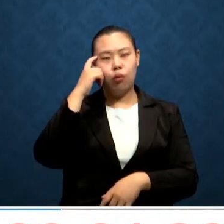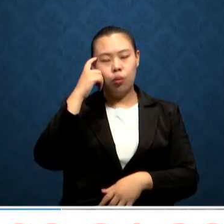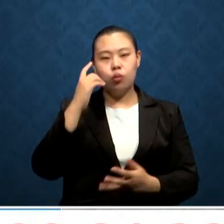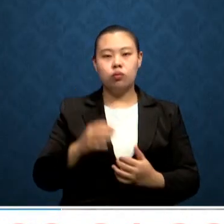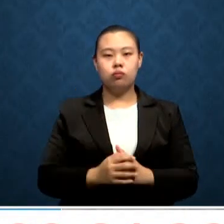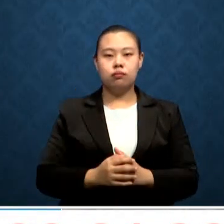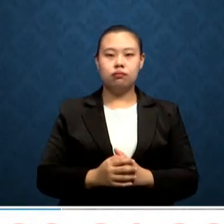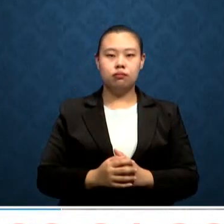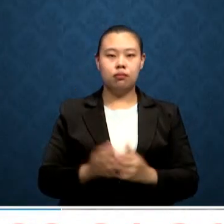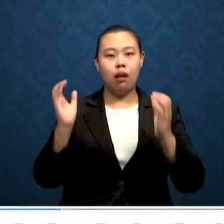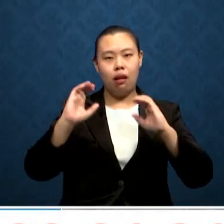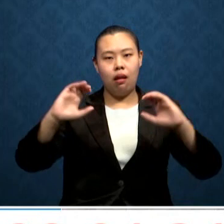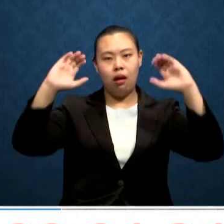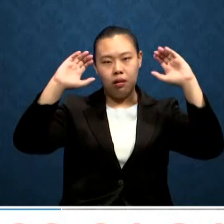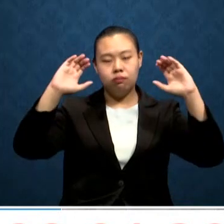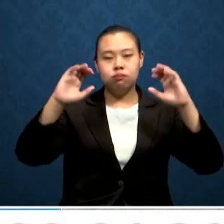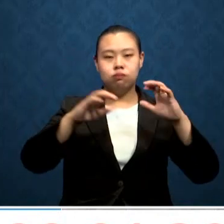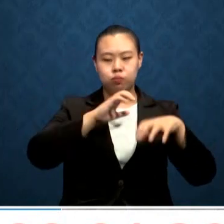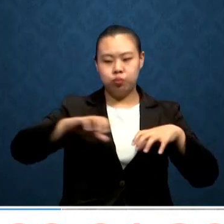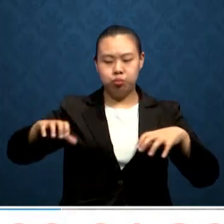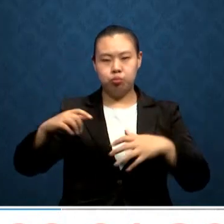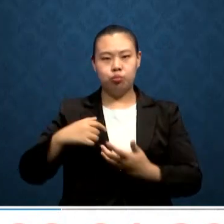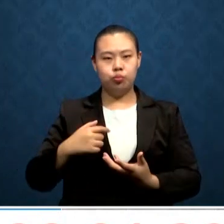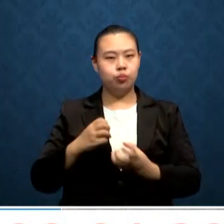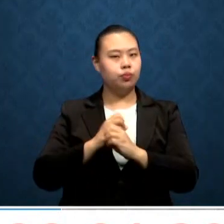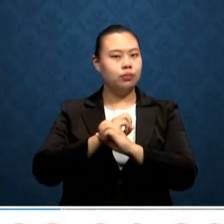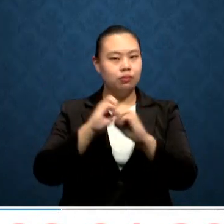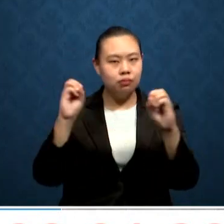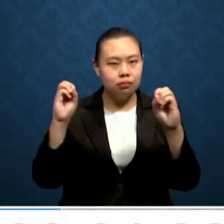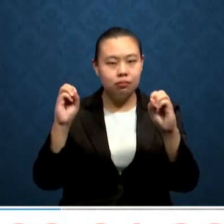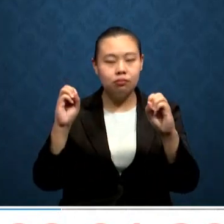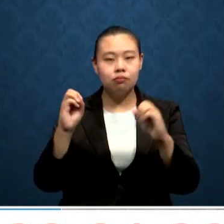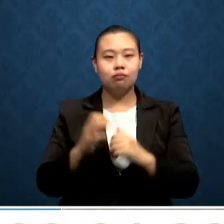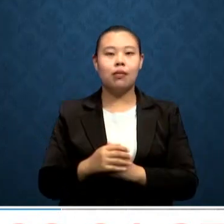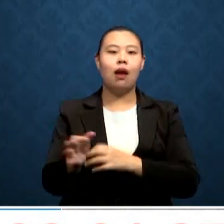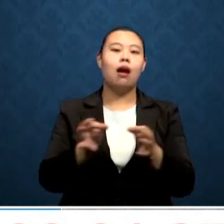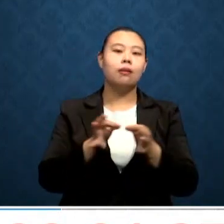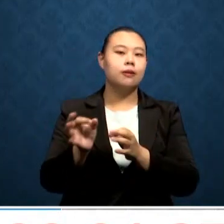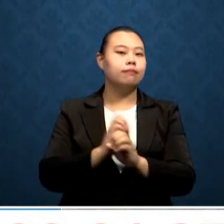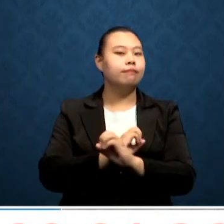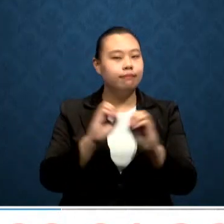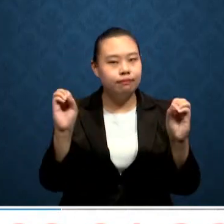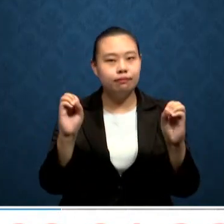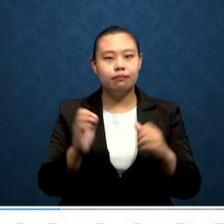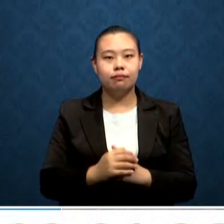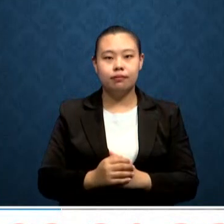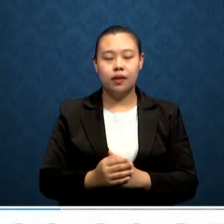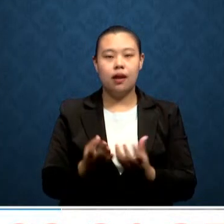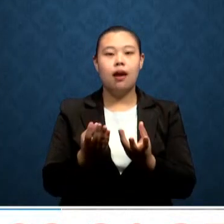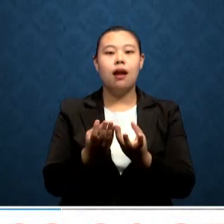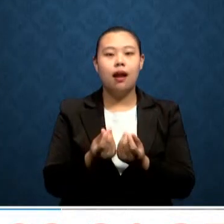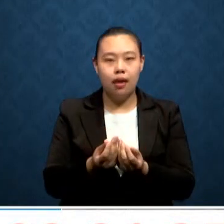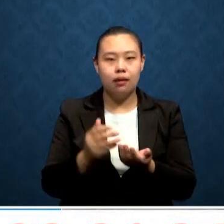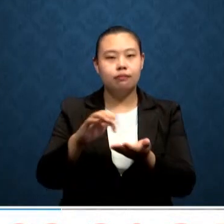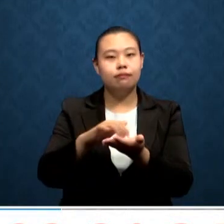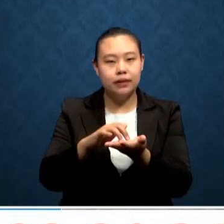ยงานของรัฐข้อแทบไม่เคยเอ่ยถึงเลยคือการคำนวณปริมา